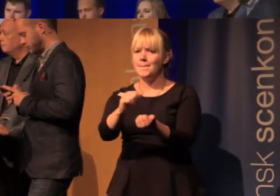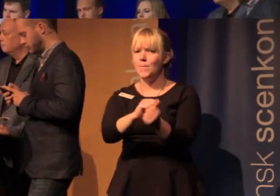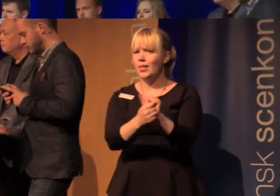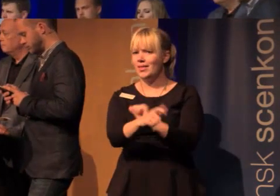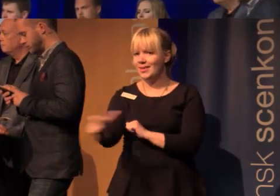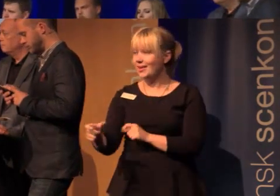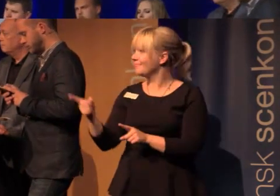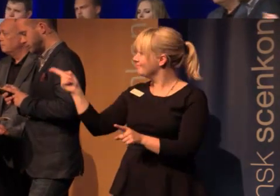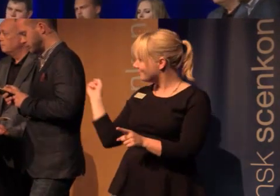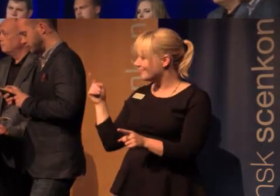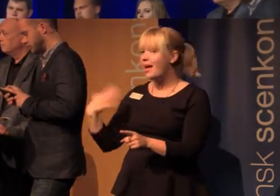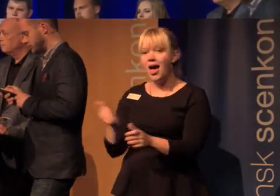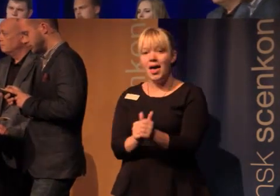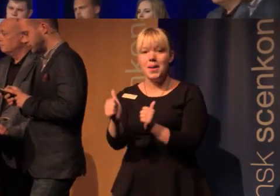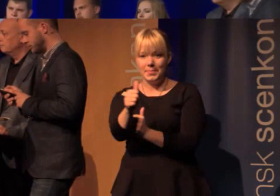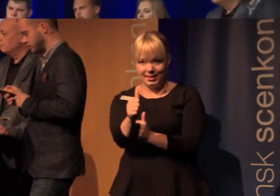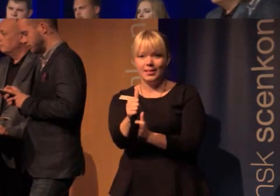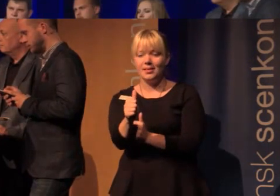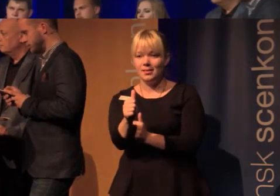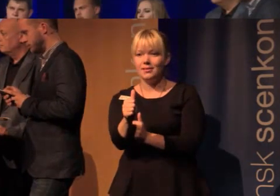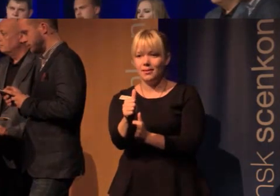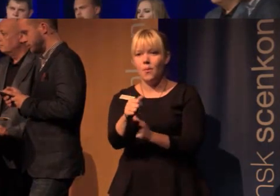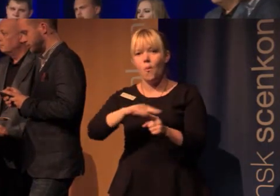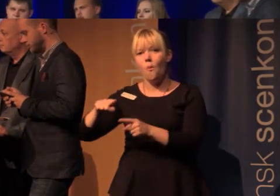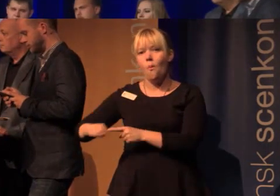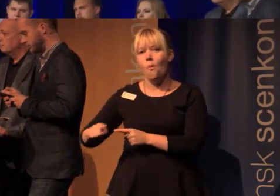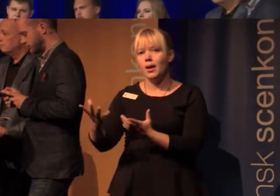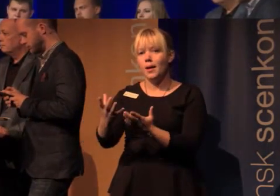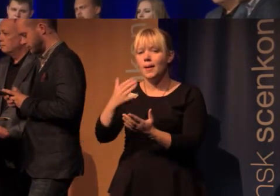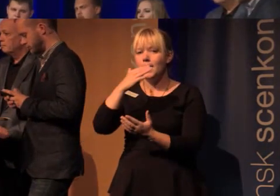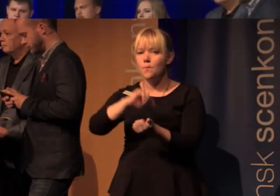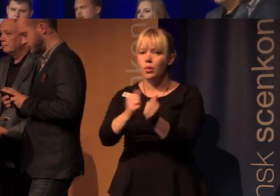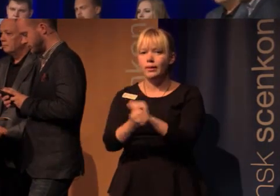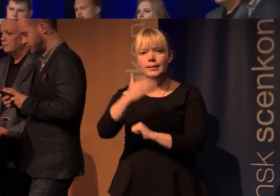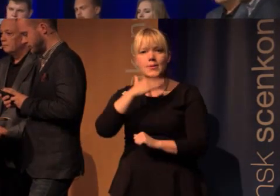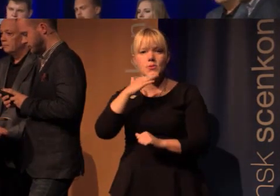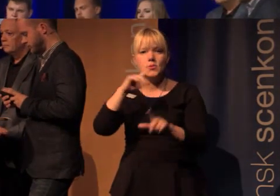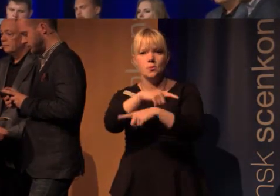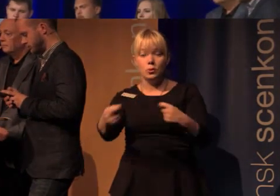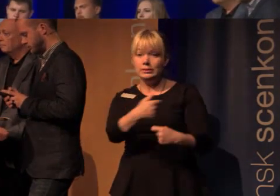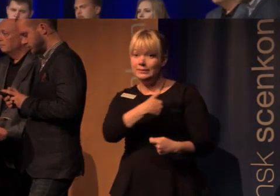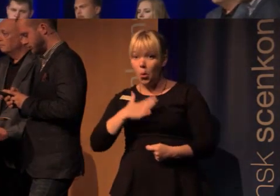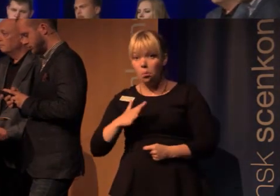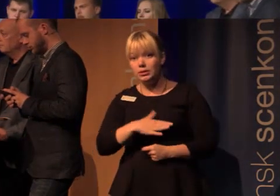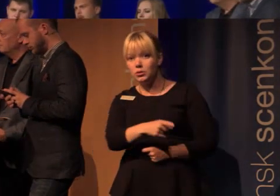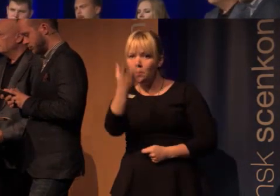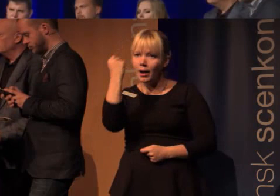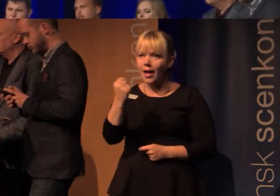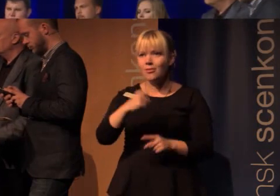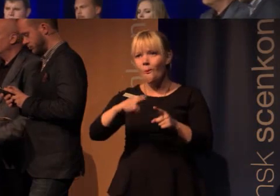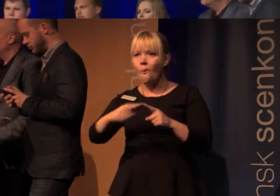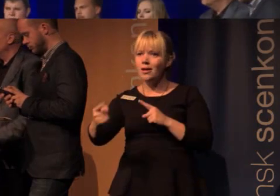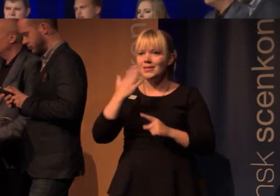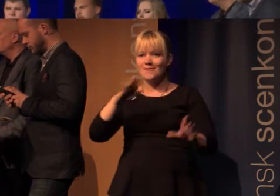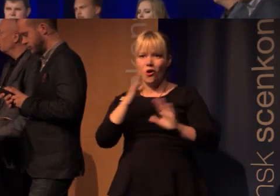bakom mig här då för våra politiska ungdomsförbund att förhoppningsvis svara på en hel del spännande frågor som jag